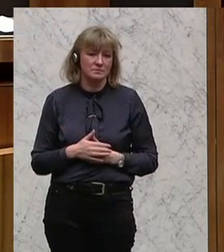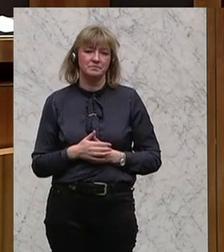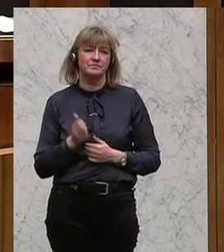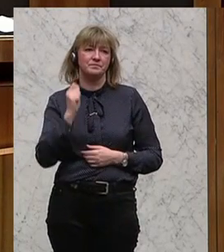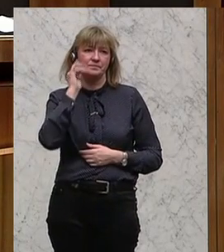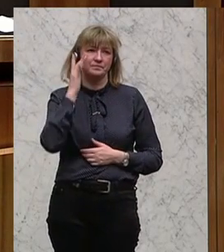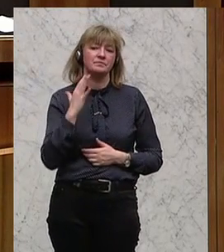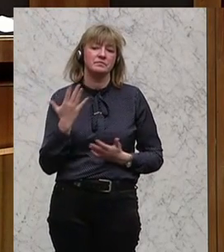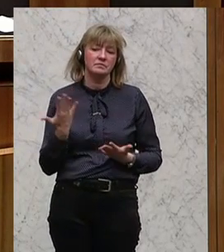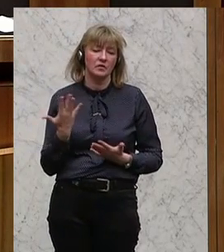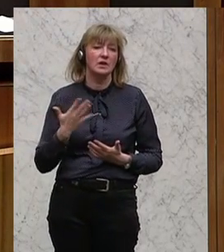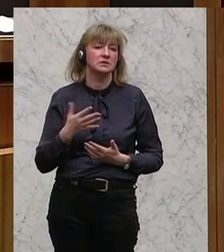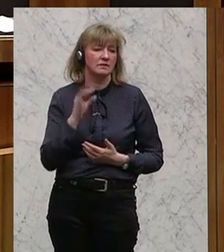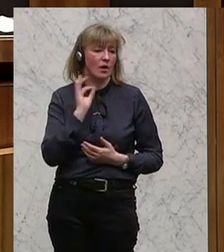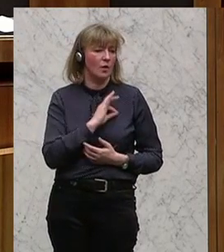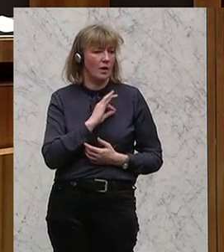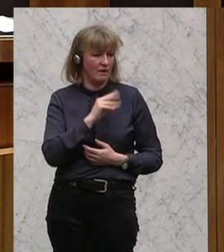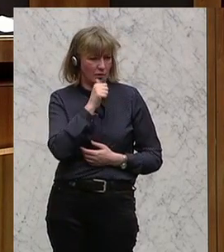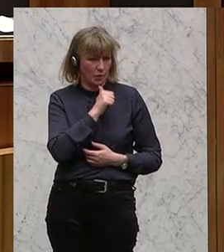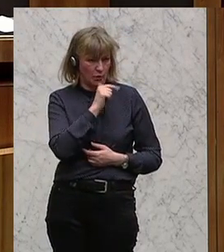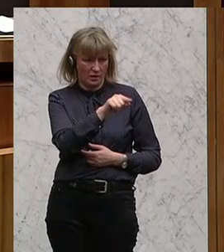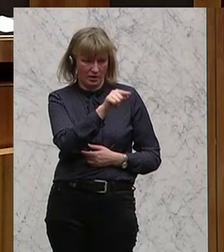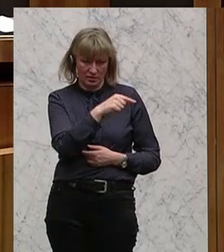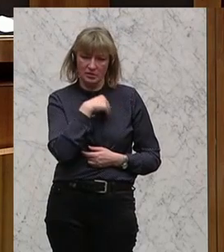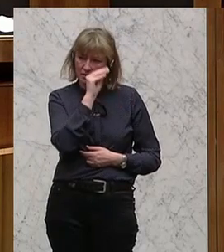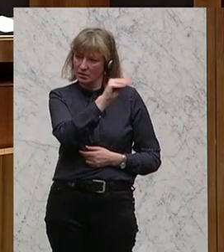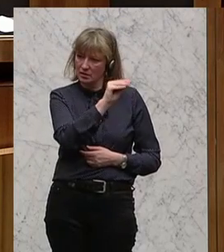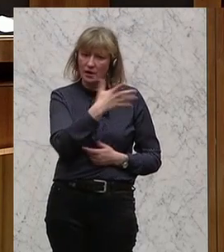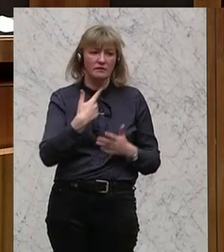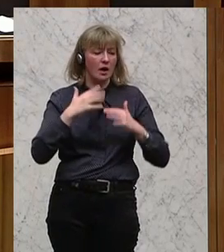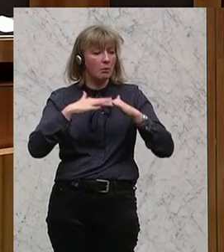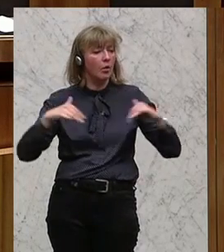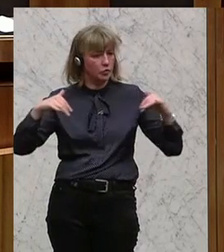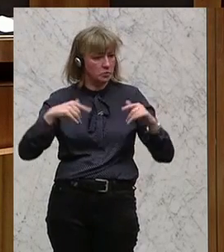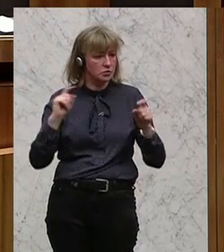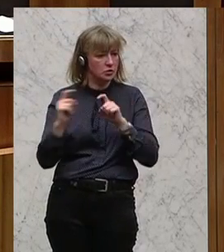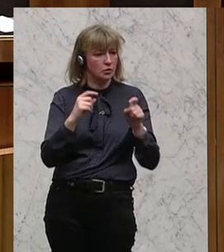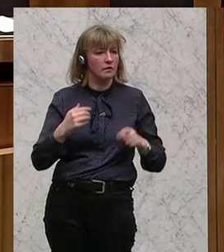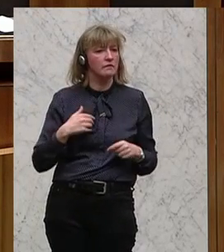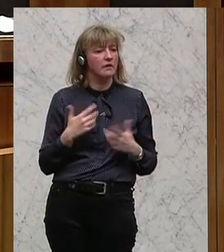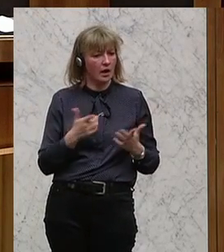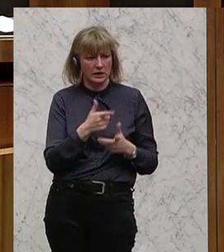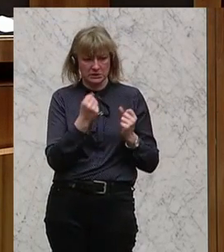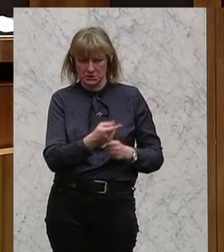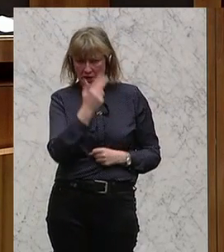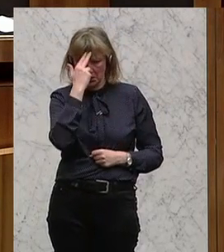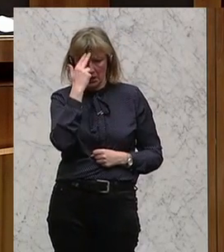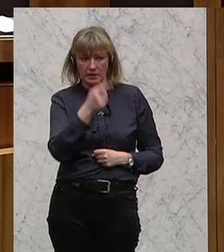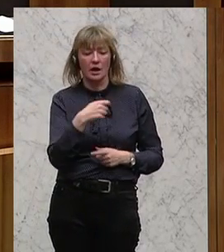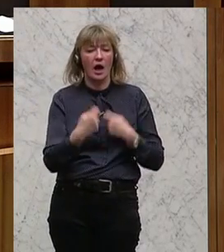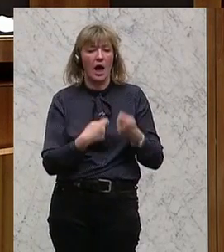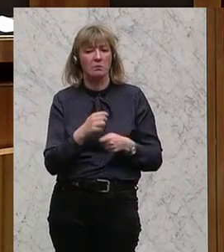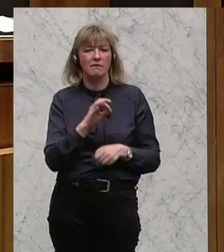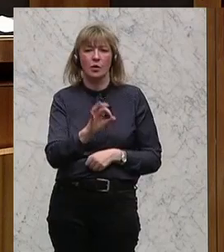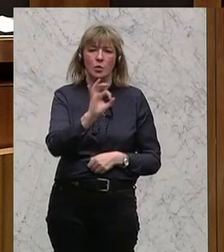Tagen, Frau Kollegin von den Grünen, bei einer Podiumsdiskussion teilnehmen dürfen, wo es um die Frage, Sie werden das sicherlich kennen, Arbeit für